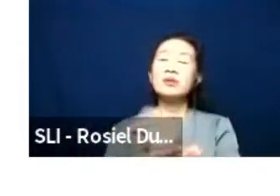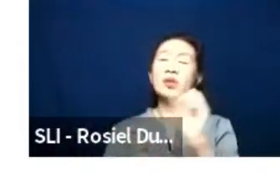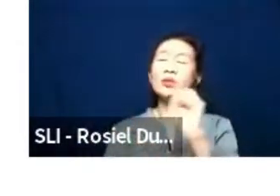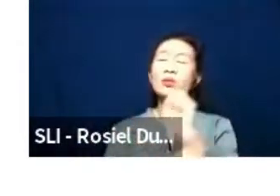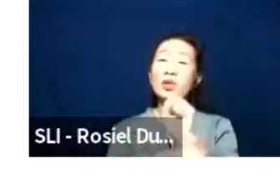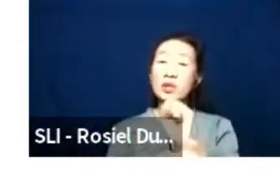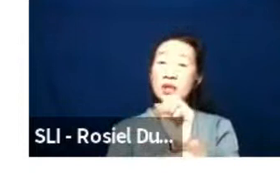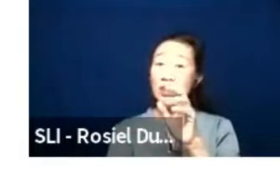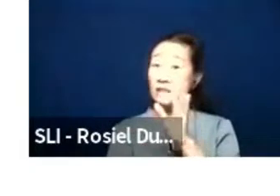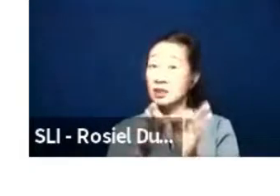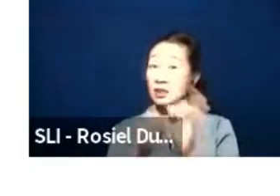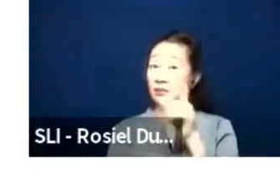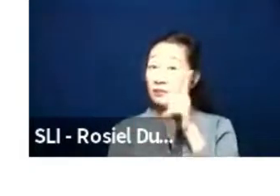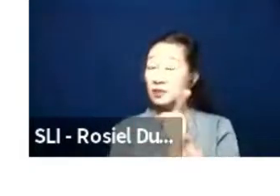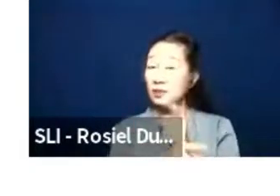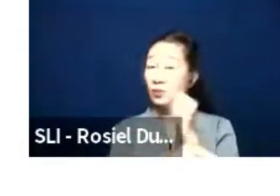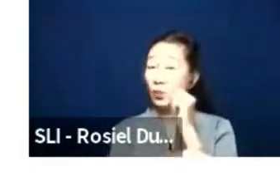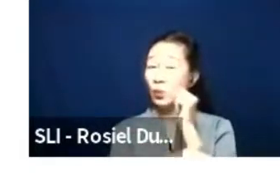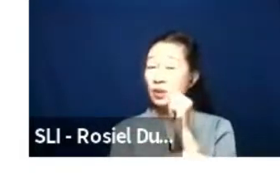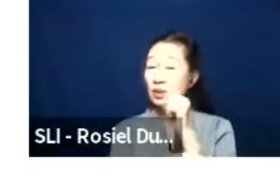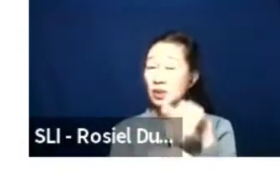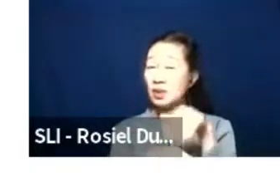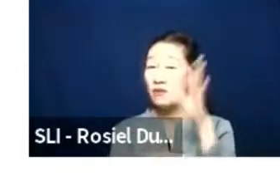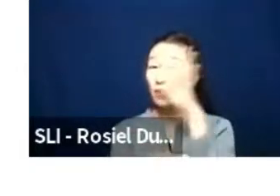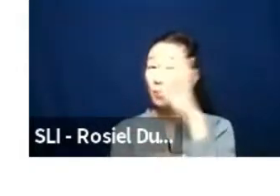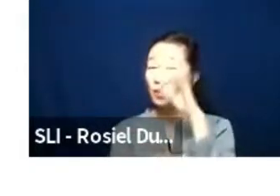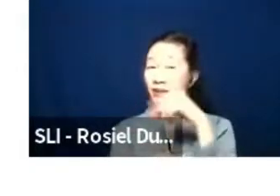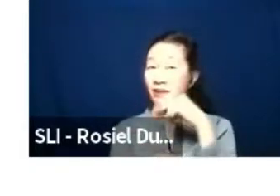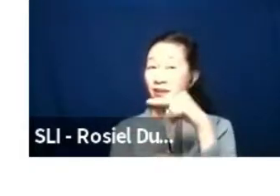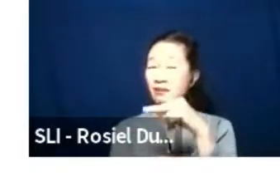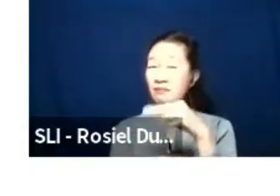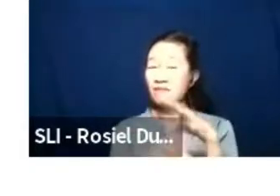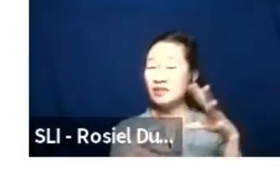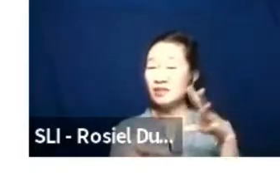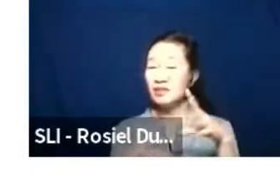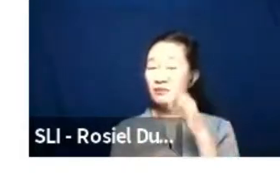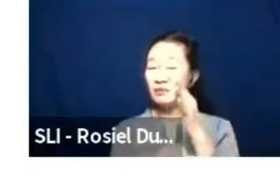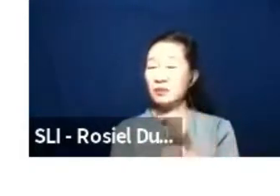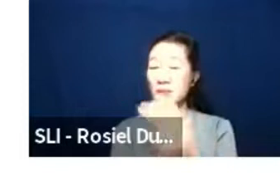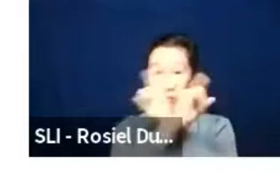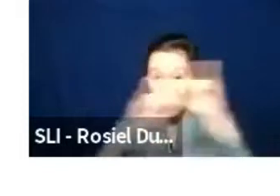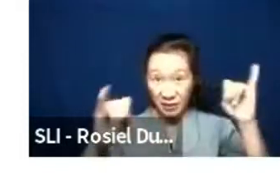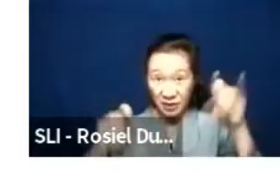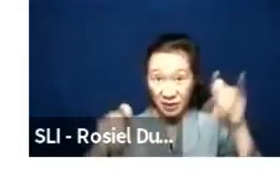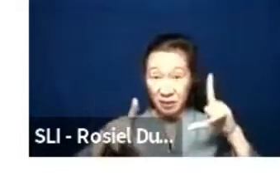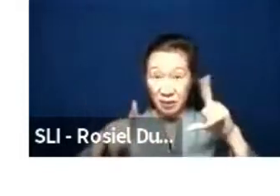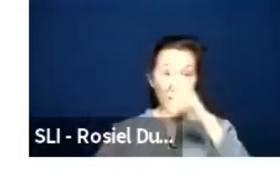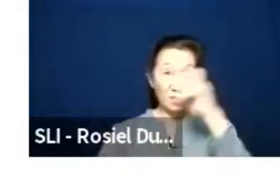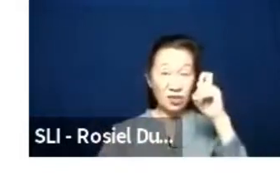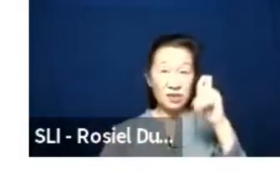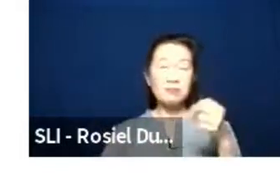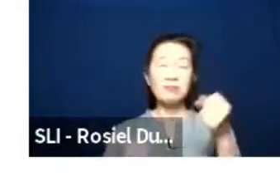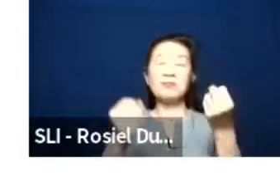kung appropriate, kadalasan sa Pilipino, hindi po masyadong appropriate yung independent living, no? Kasi